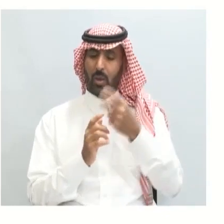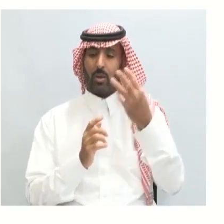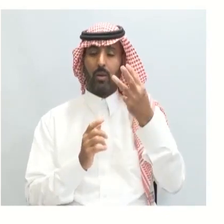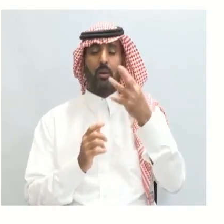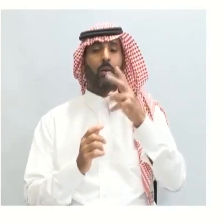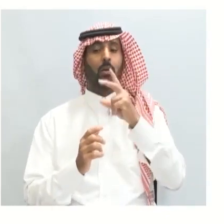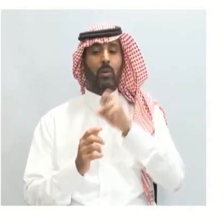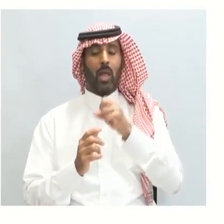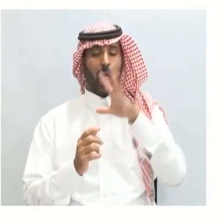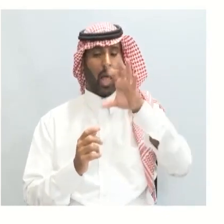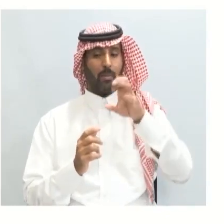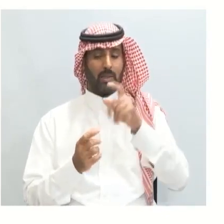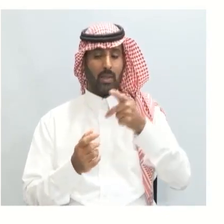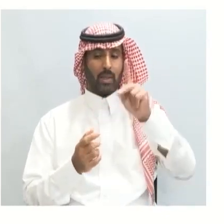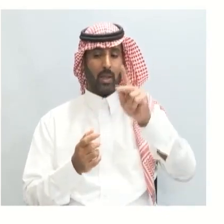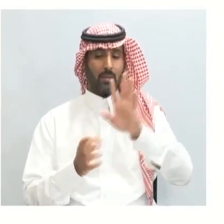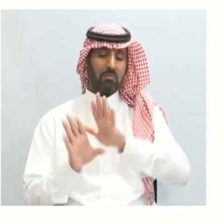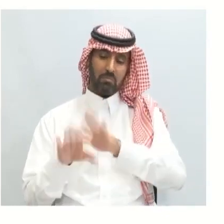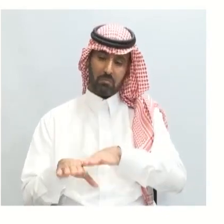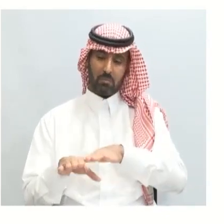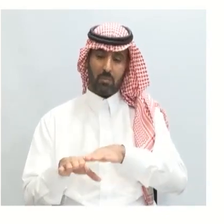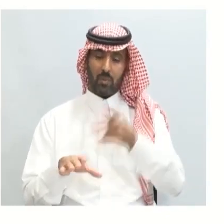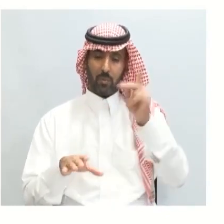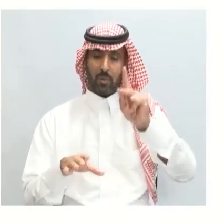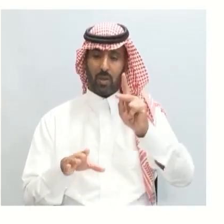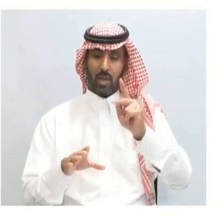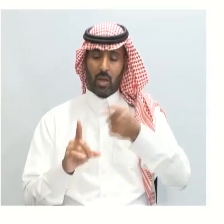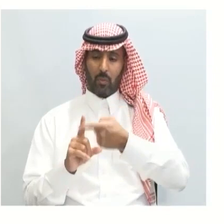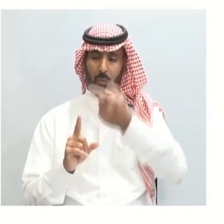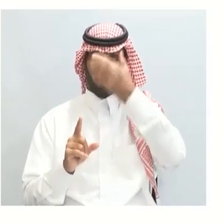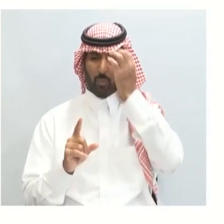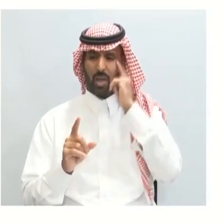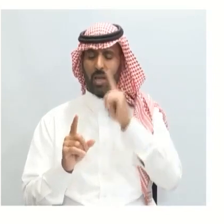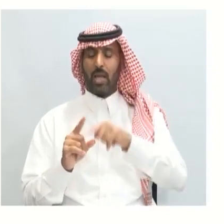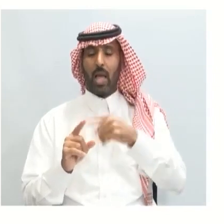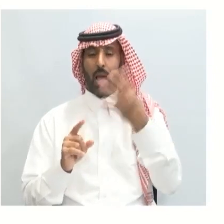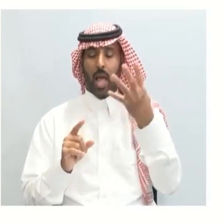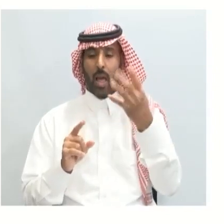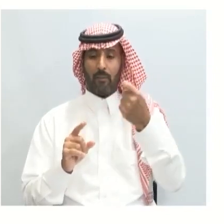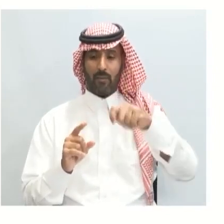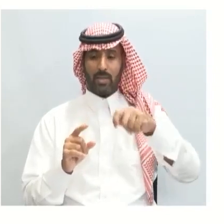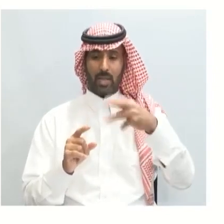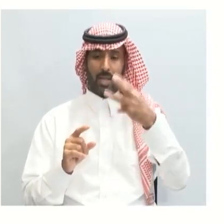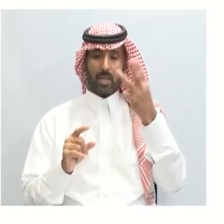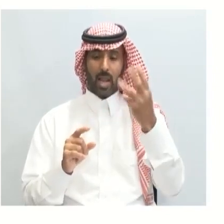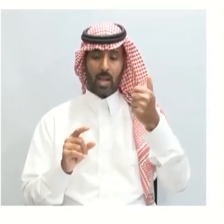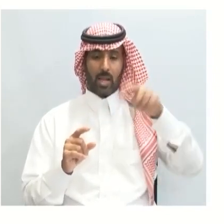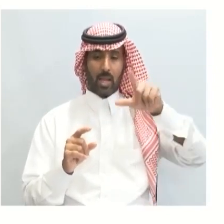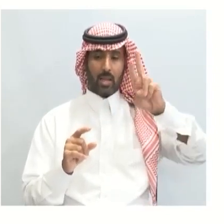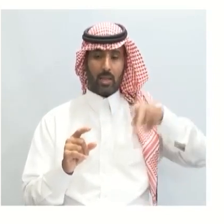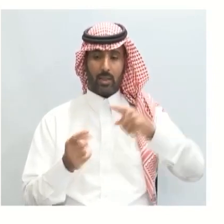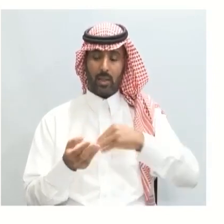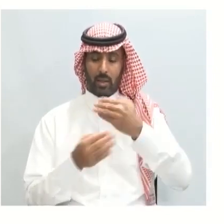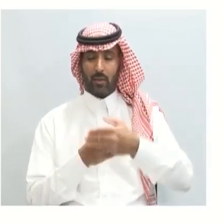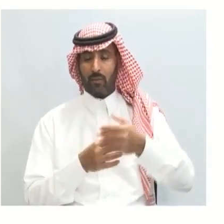كلفن هل احتاج تحويل لا هي موجوده لدي بالكلفن ايضا لدي القيم 4.3 لتر وهنا 350